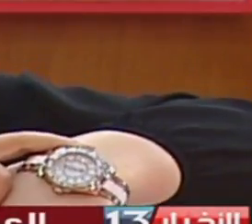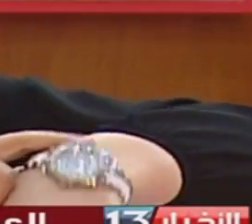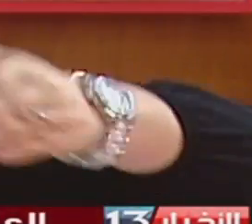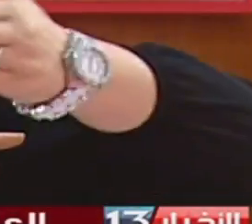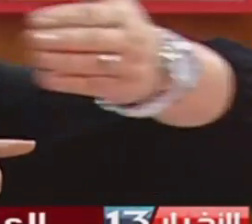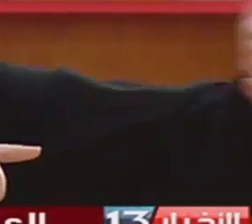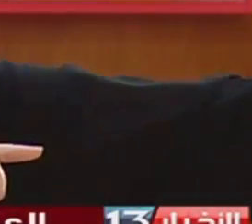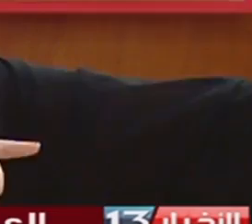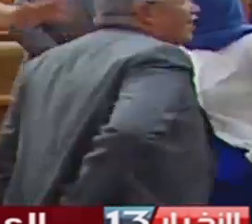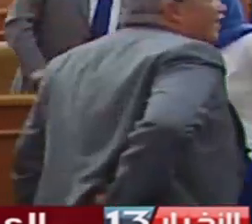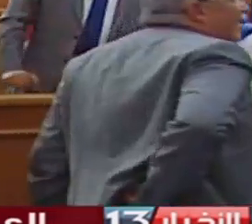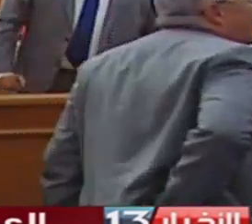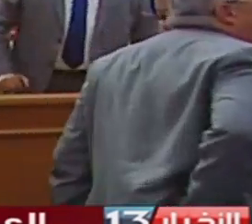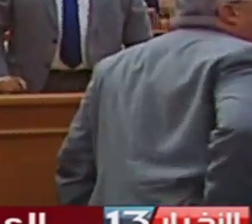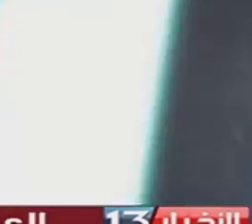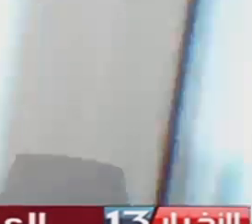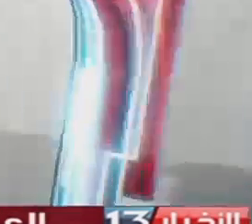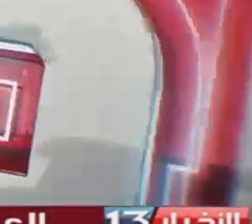ويسبب حالة من التوتر.